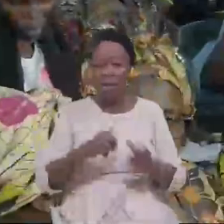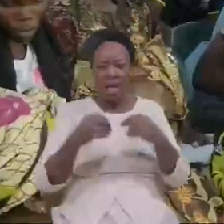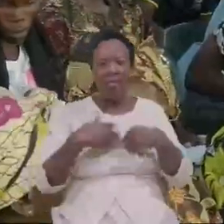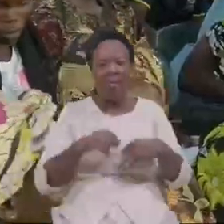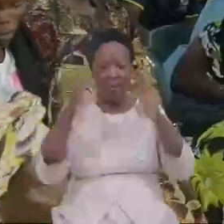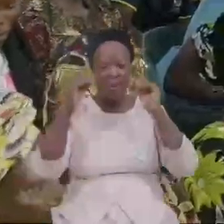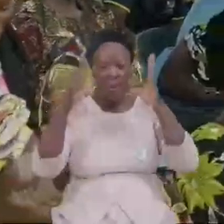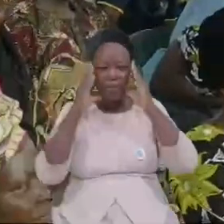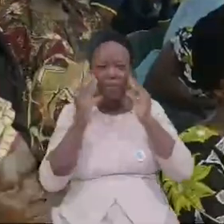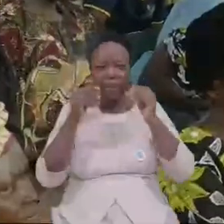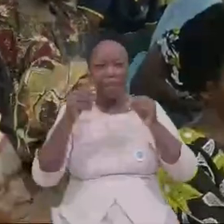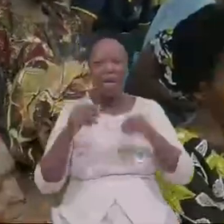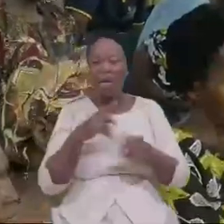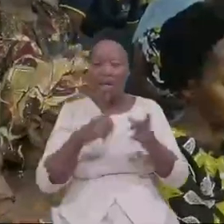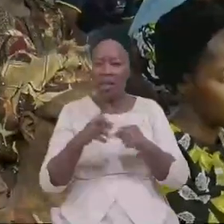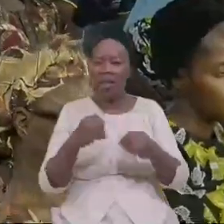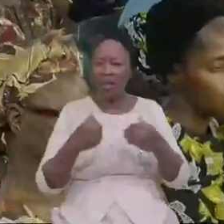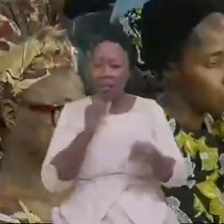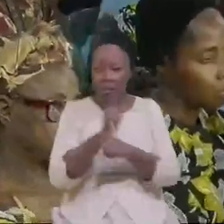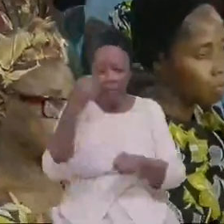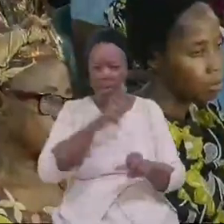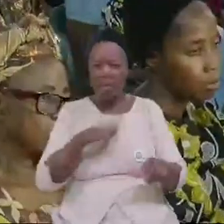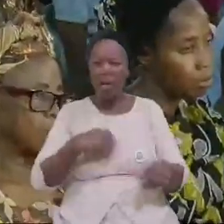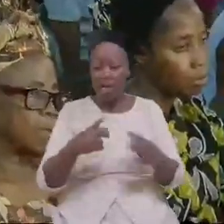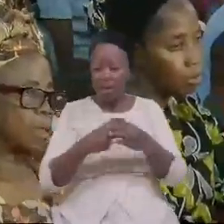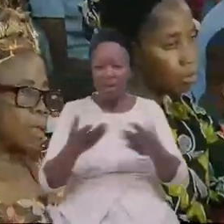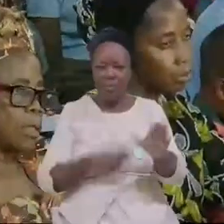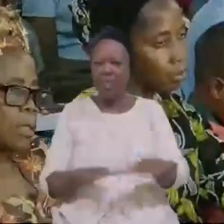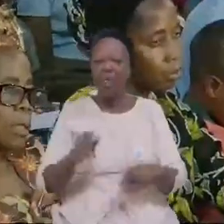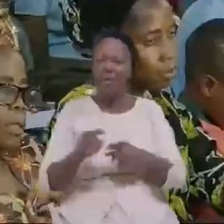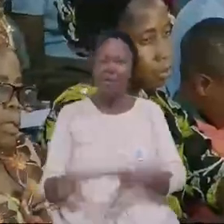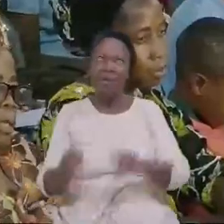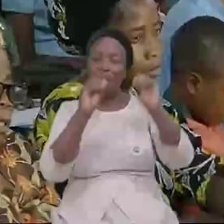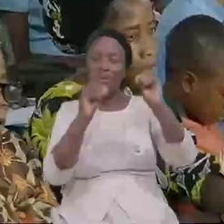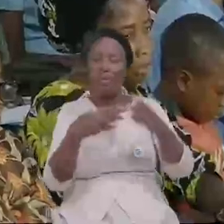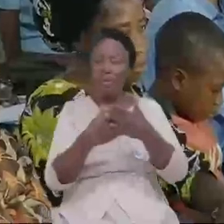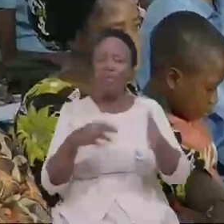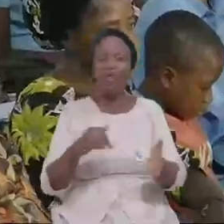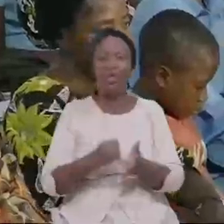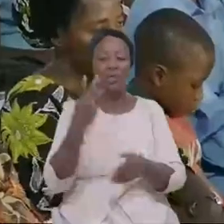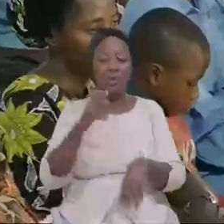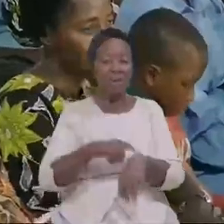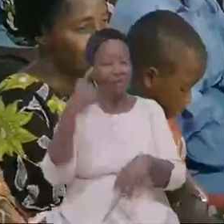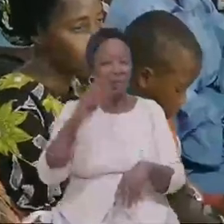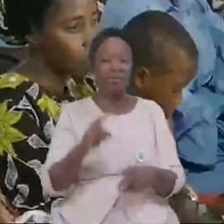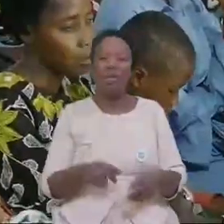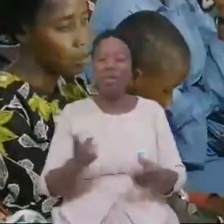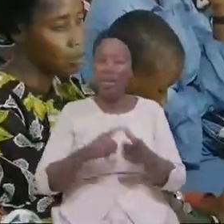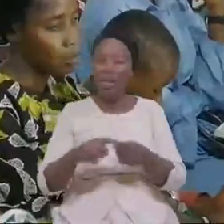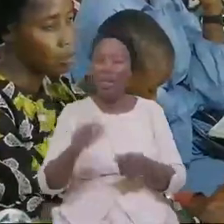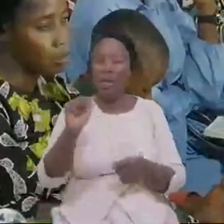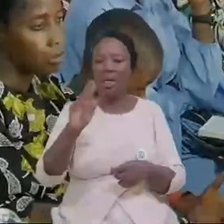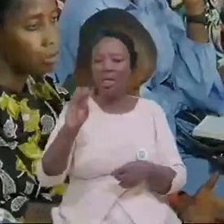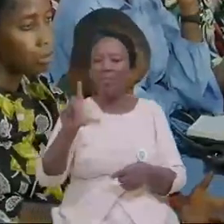Il marcha avec Dieu et il a échappé à la mort. Il a été enlevé avant son temps. Abel